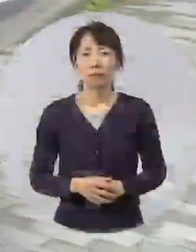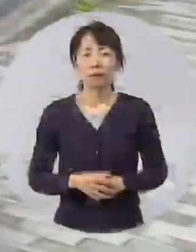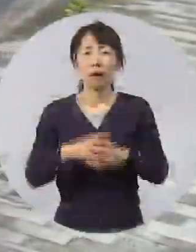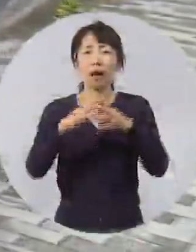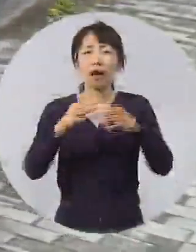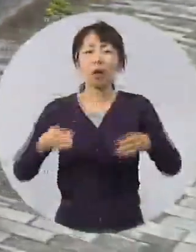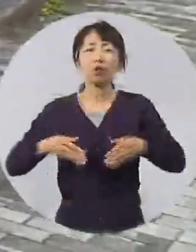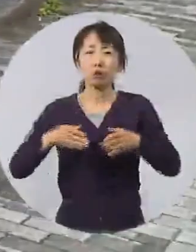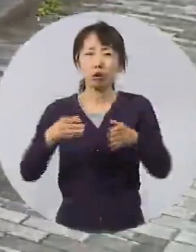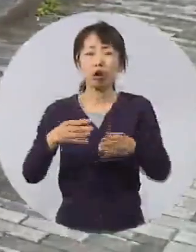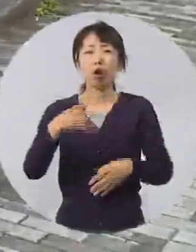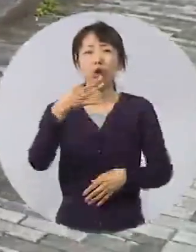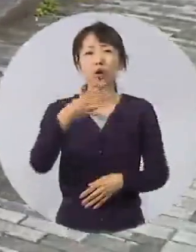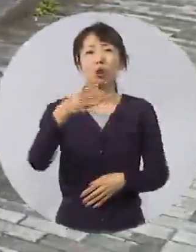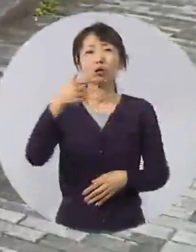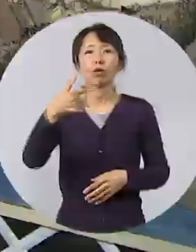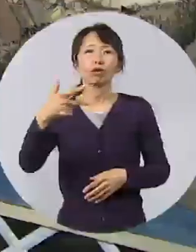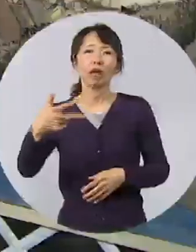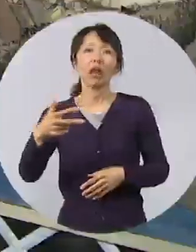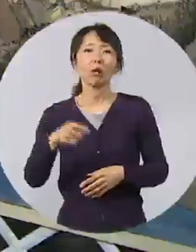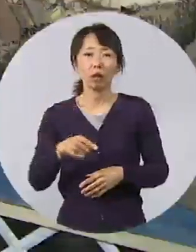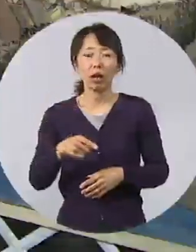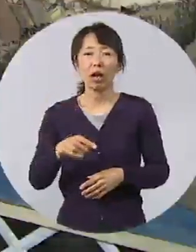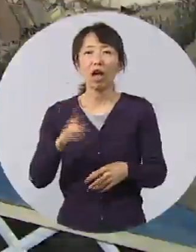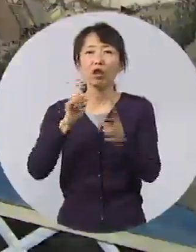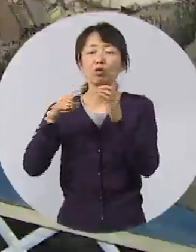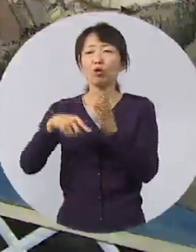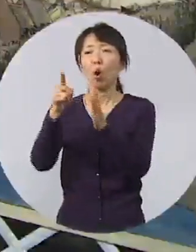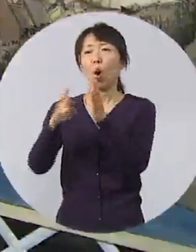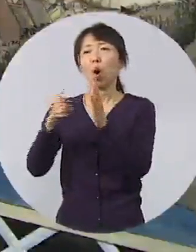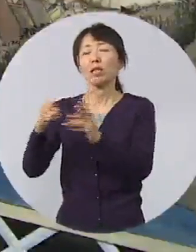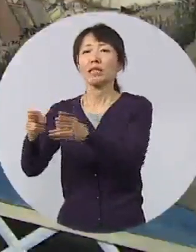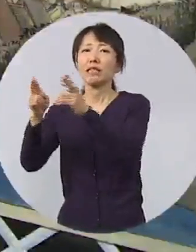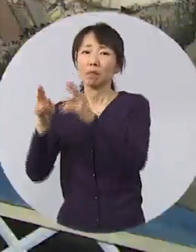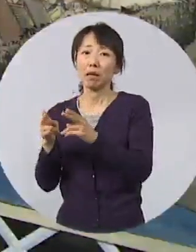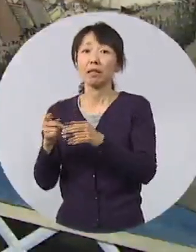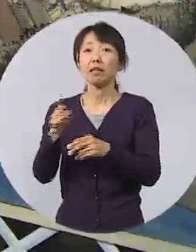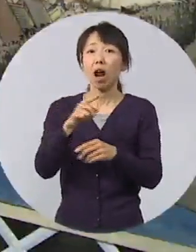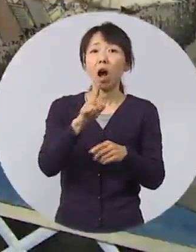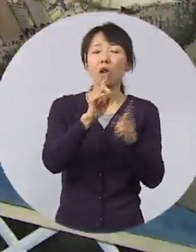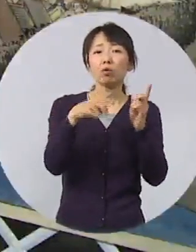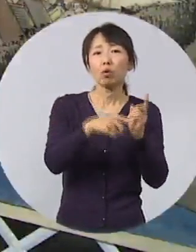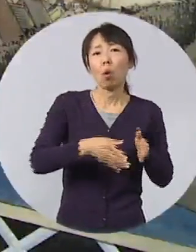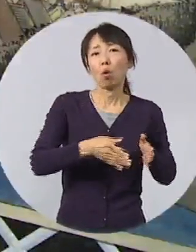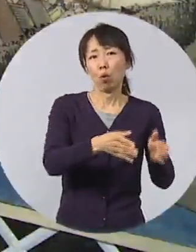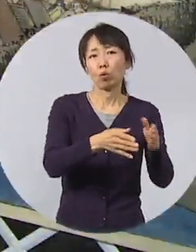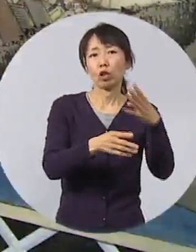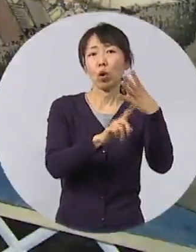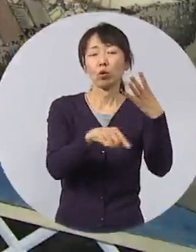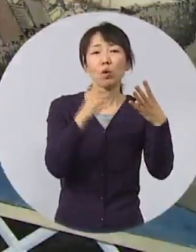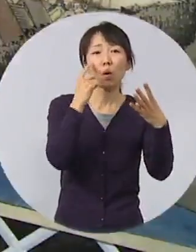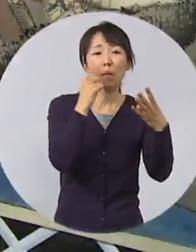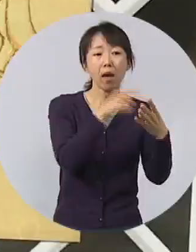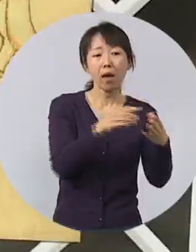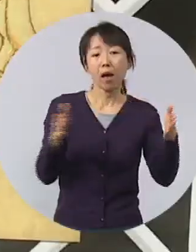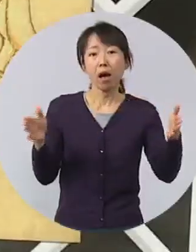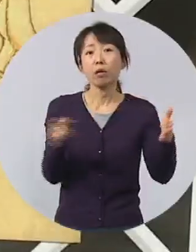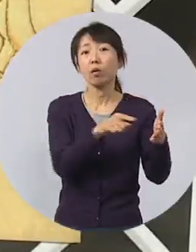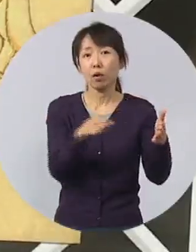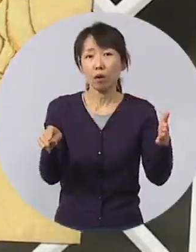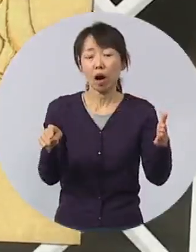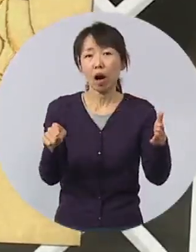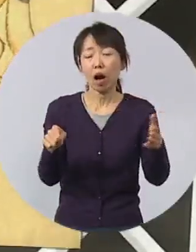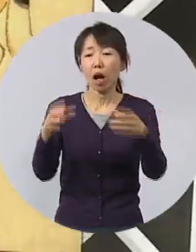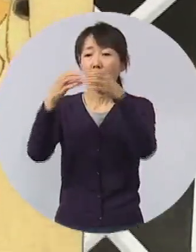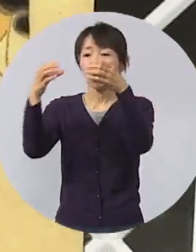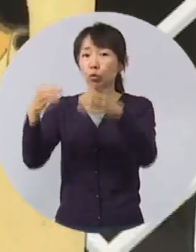国道467号の遊行寺橋から遊行通り4丁目付近までには22機の浮世